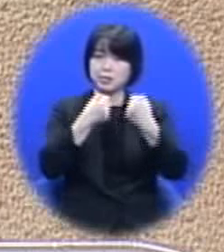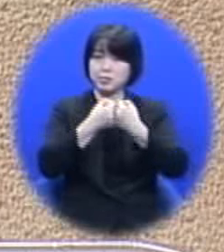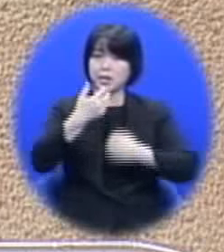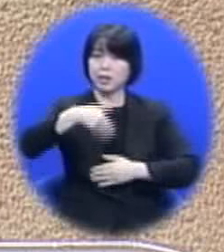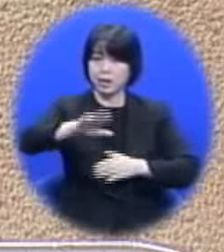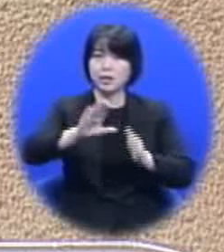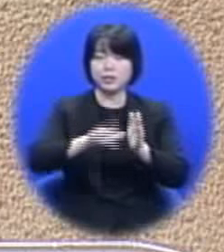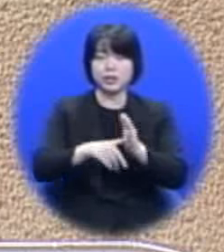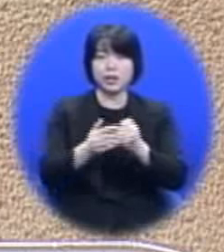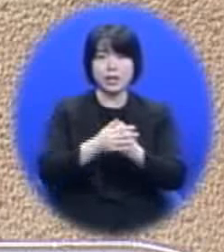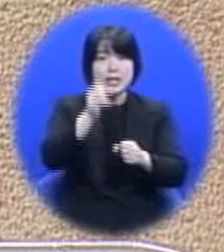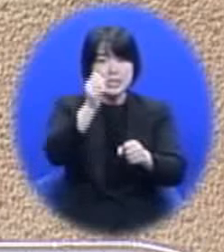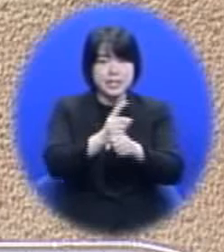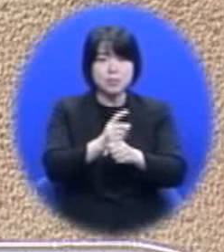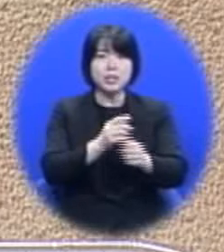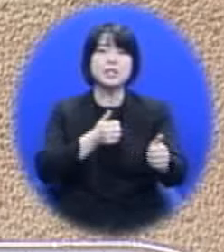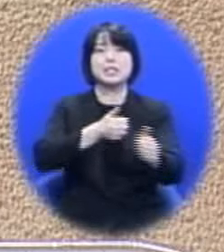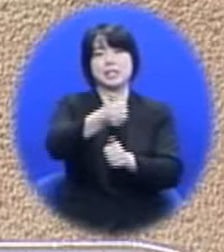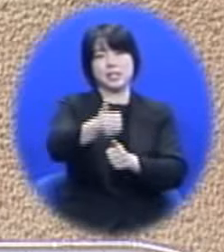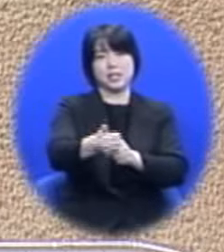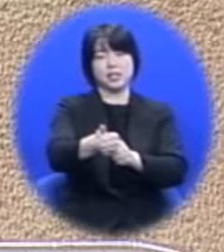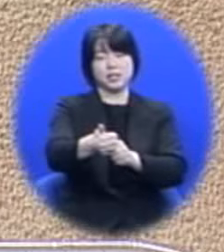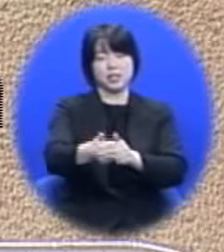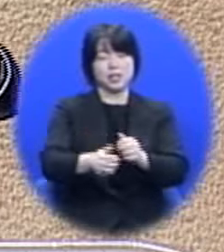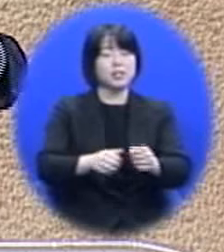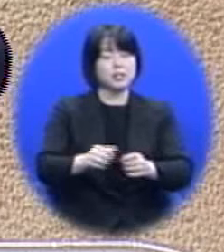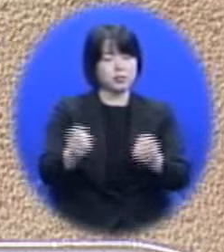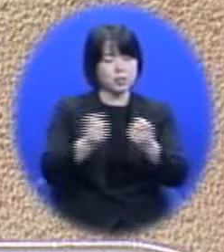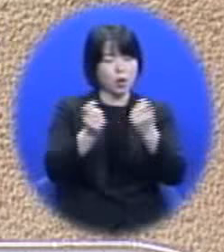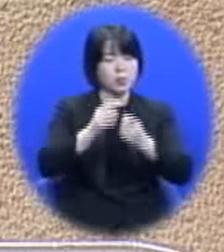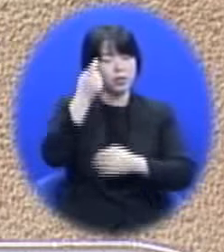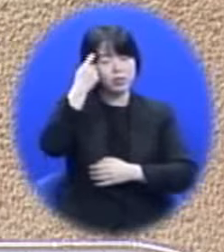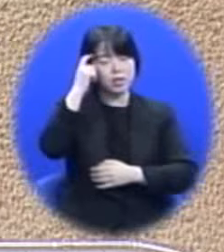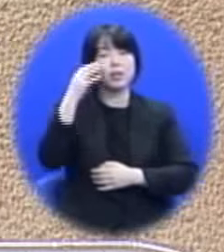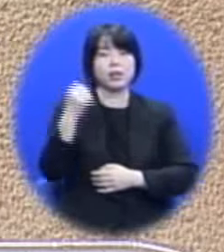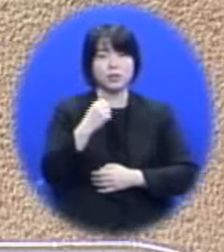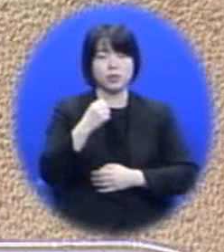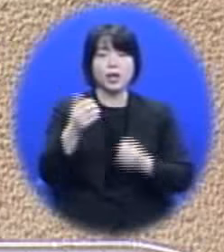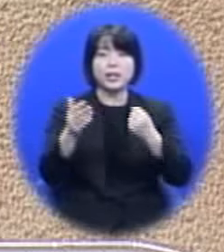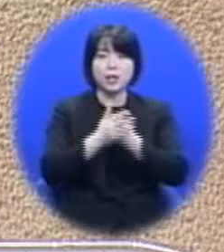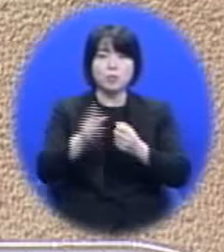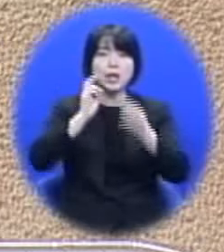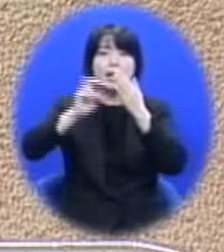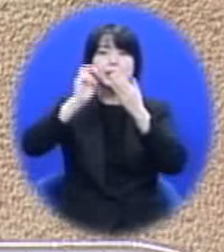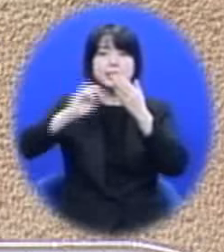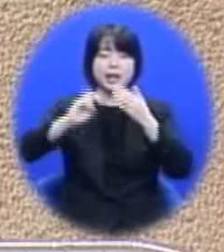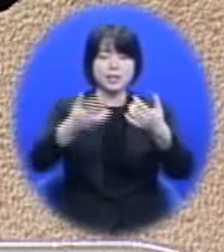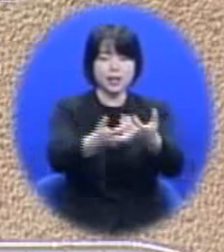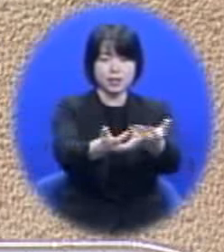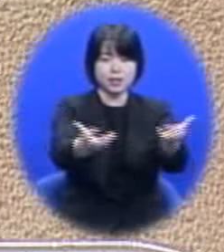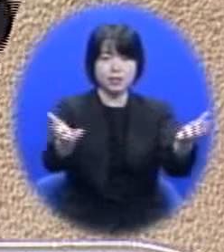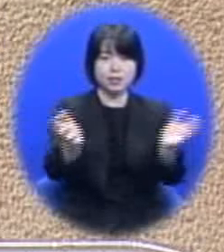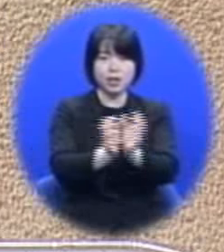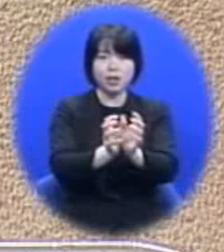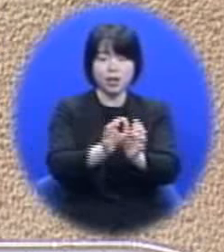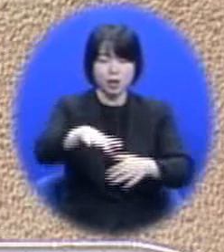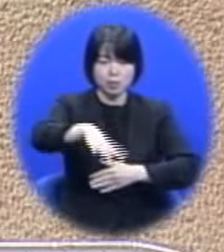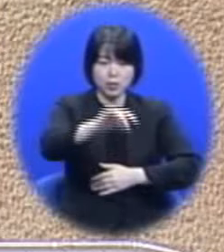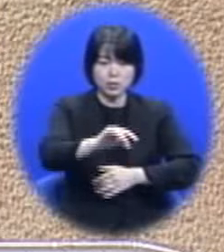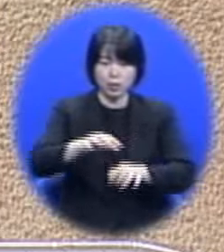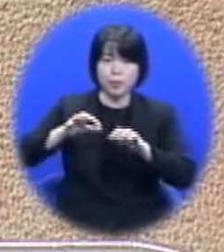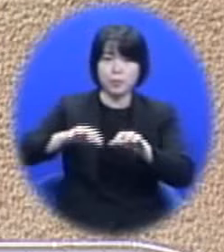나가는데 이미 이긴 싸움이거든. 앞에 찬양대를 세웠어요. 군대 앞에 찬양을 부르며